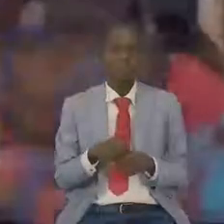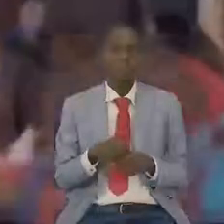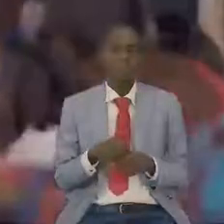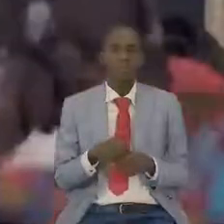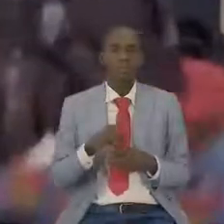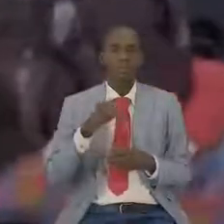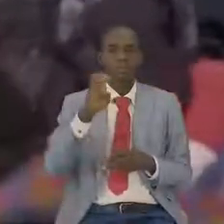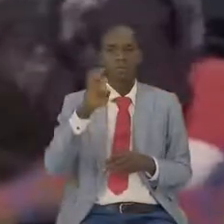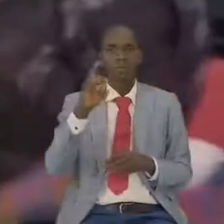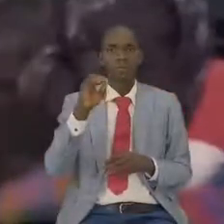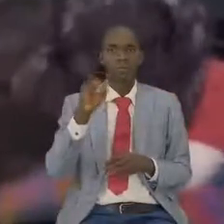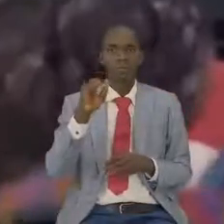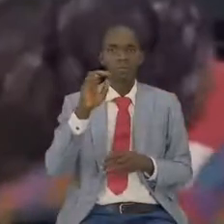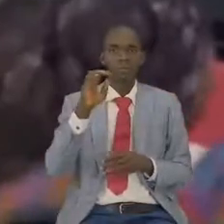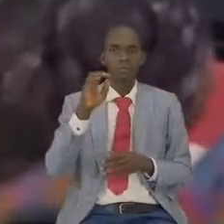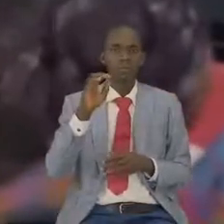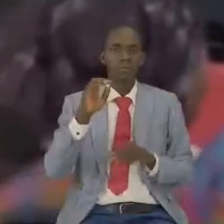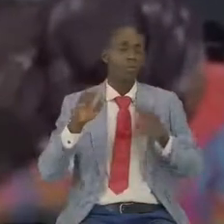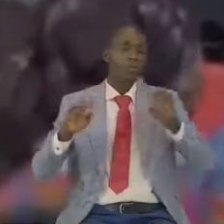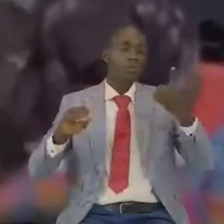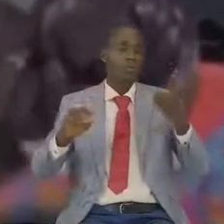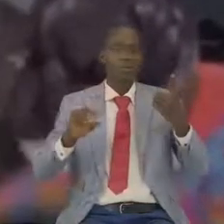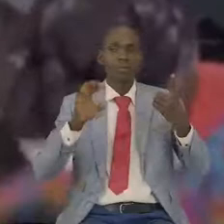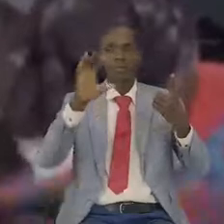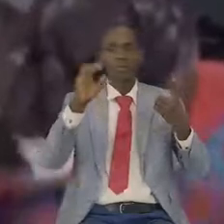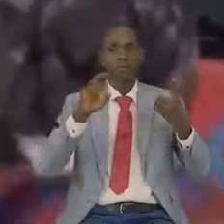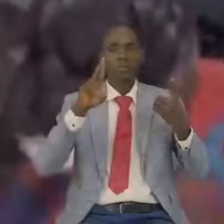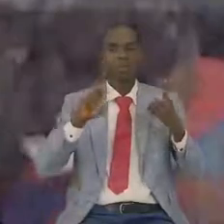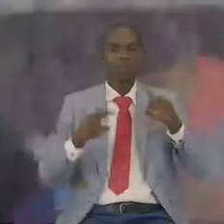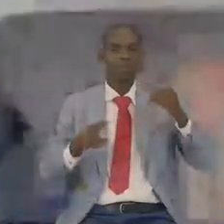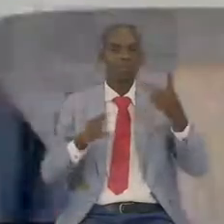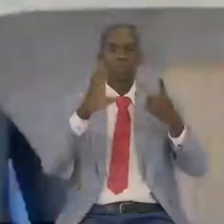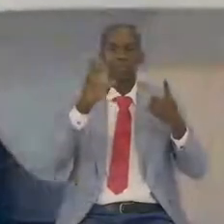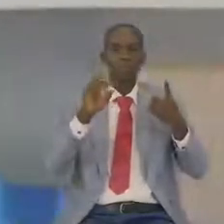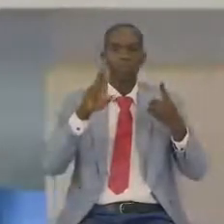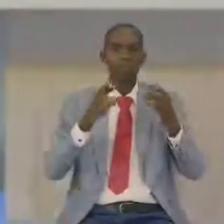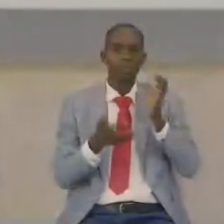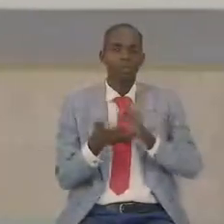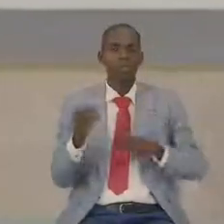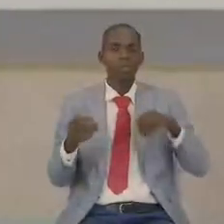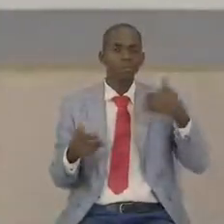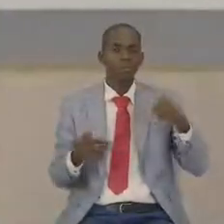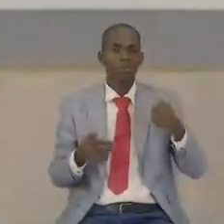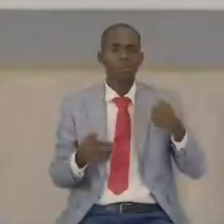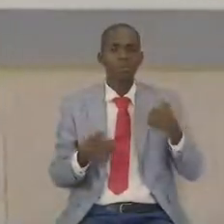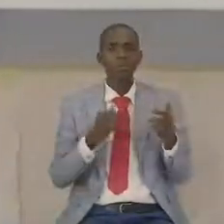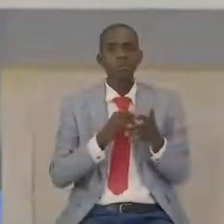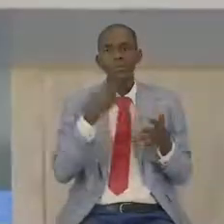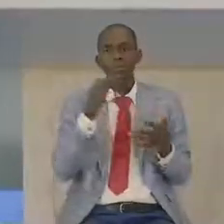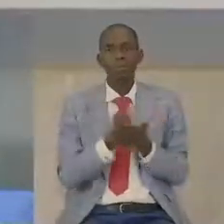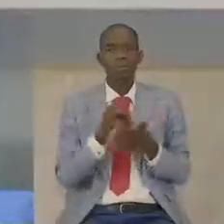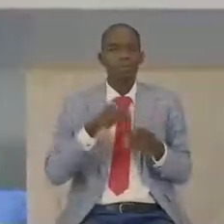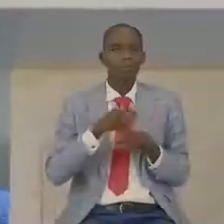Chapitre 10, 1 Corinthiens 10, 1 Corinthiens chapitre 10, verset